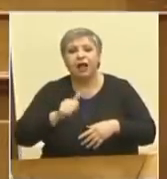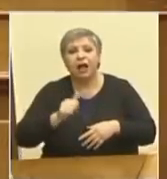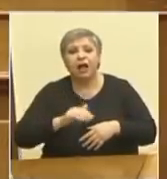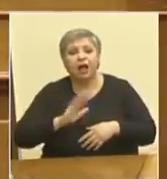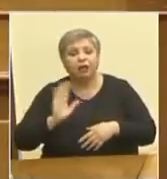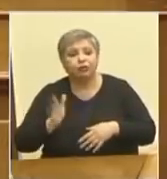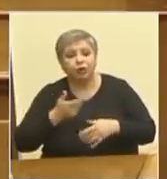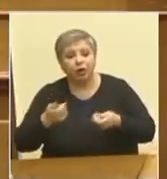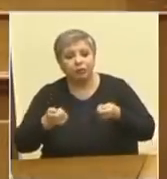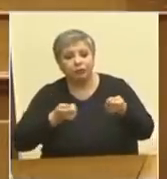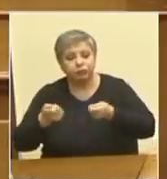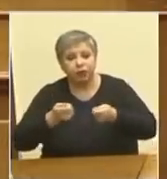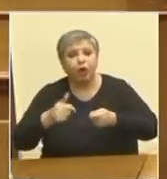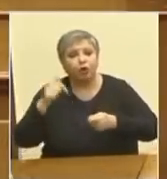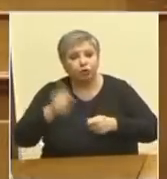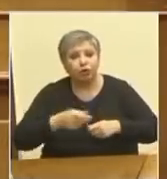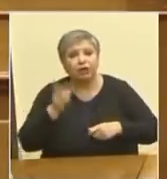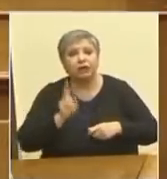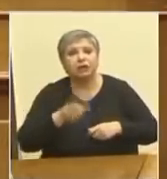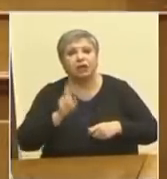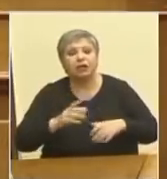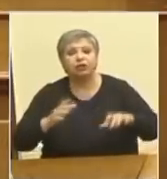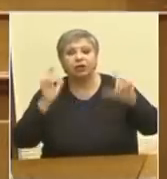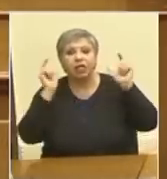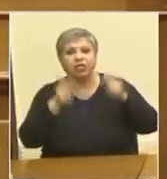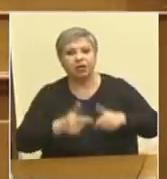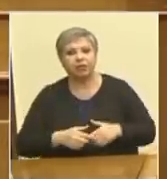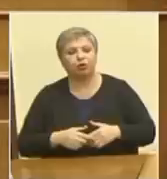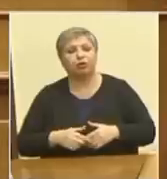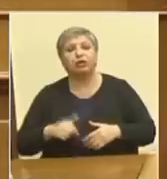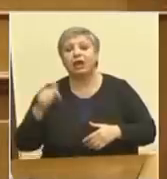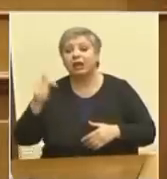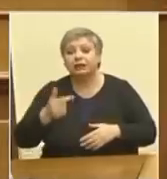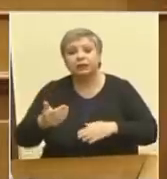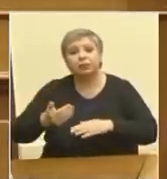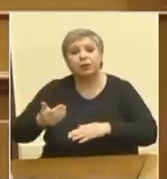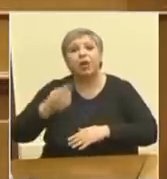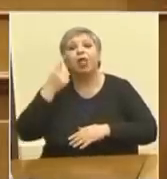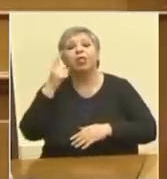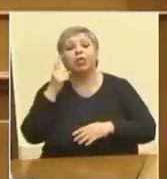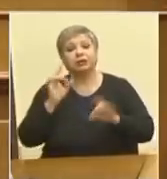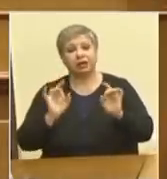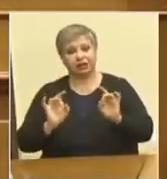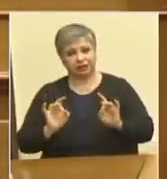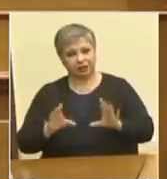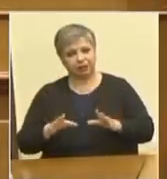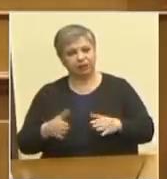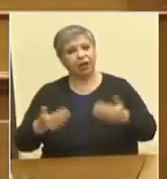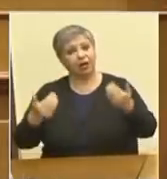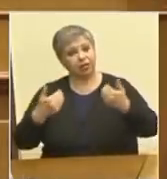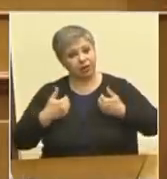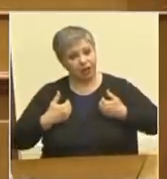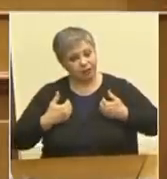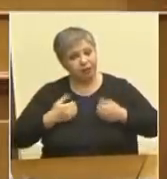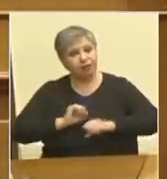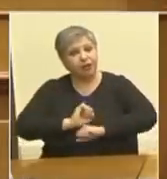κινδύνευε η δημοκρατία μας? Αλήθεια? Τότε τα μάθατε? Πριν, όταν τα λέγατε, δεν τα ξέρατε? Και εμείς, εν πάση περιπτώσει, που